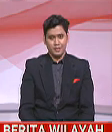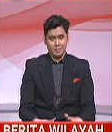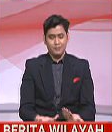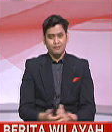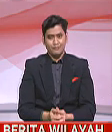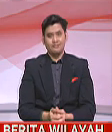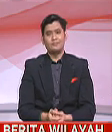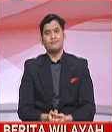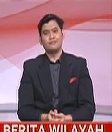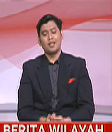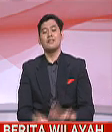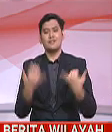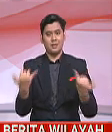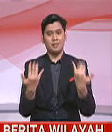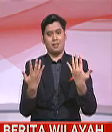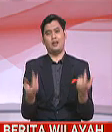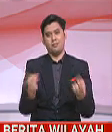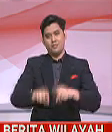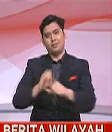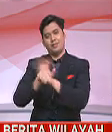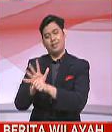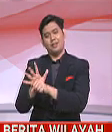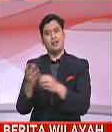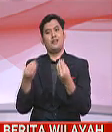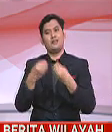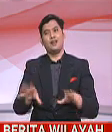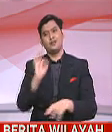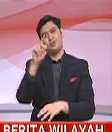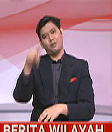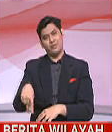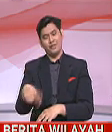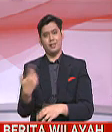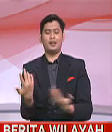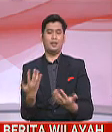kita dibadai corona, hilang SOP, karamlah kemudi.